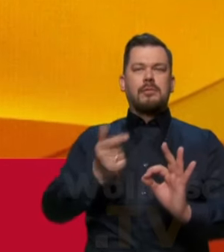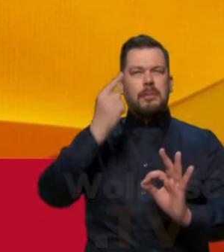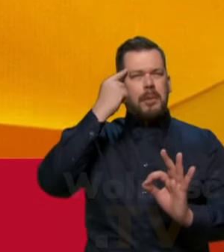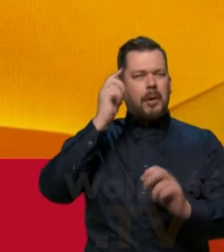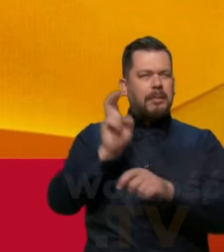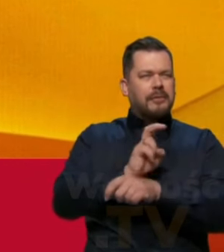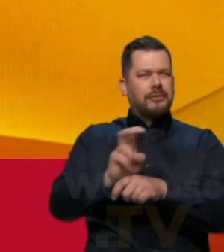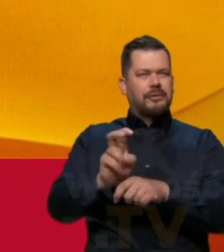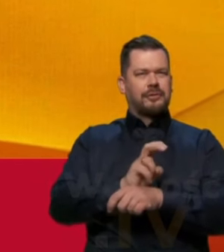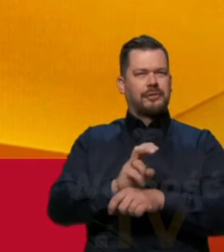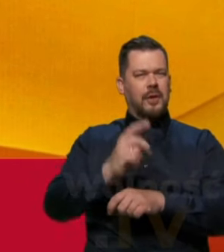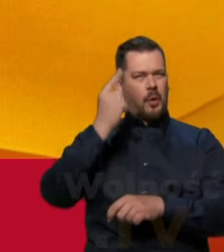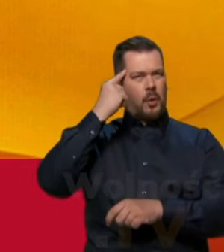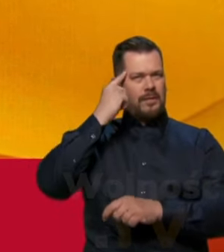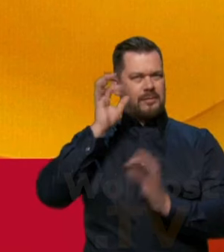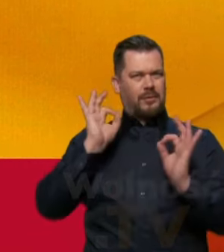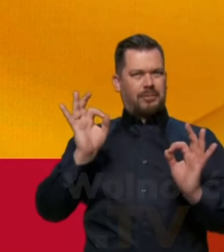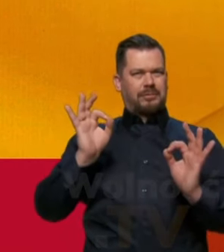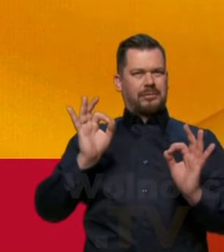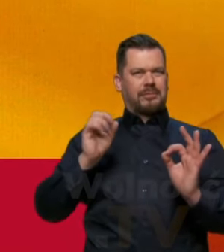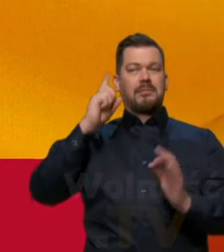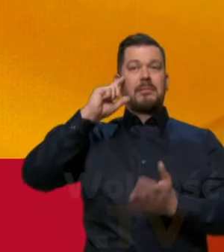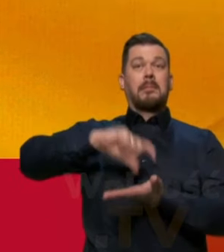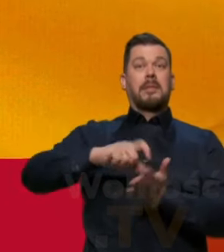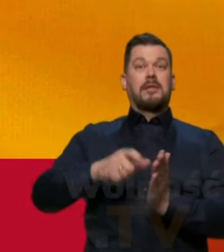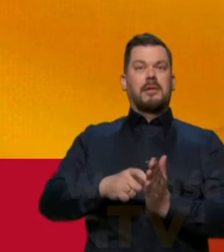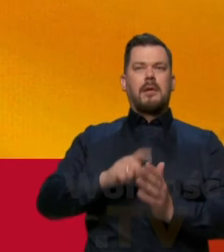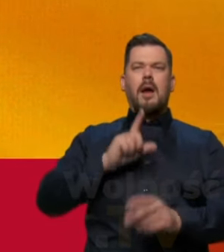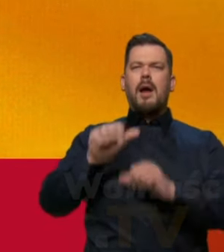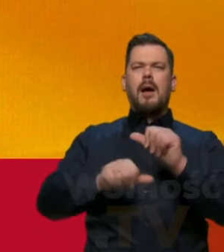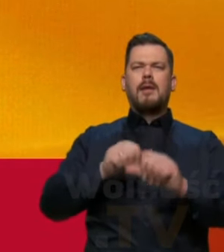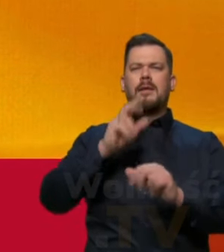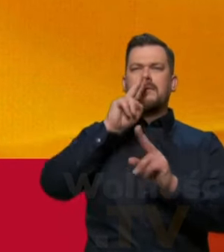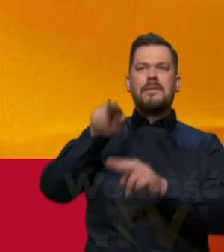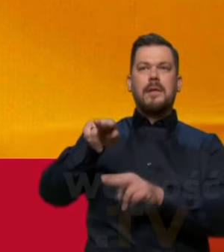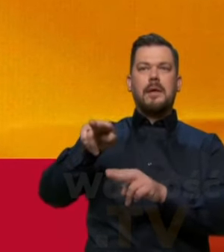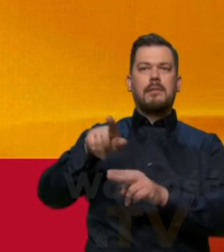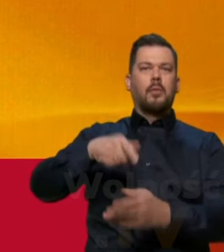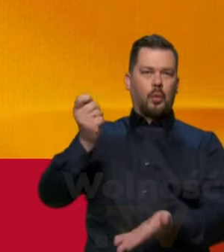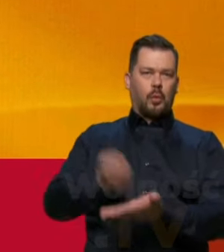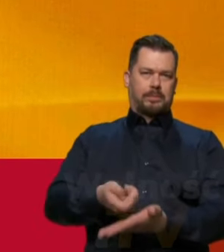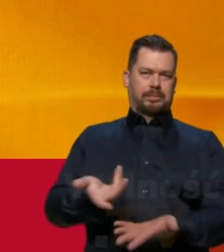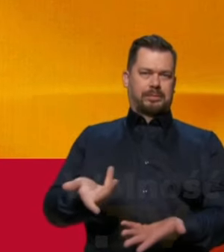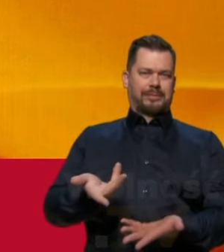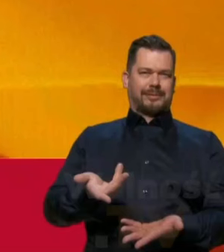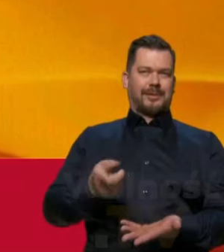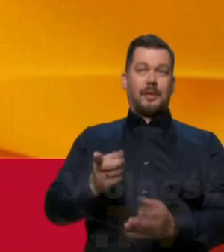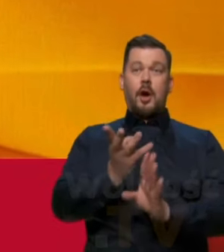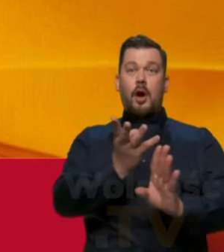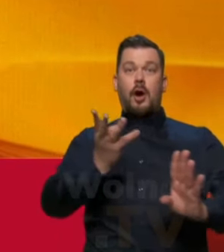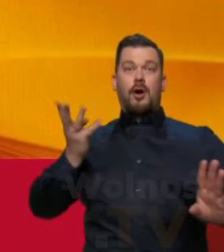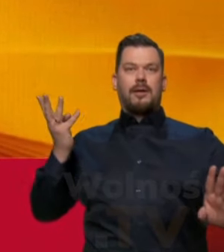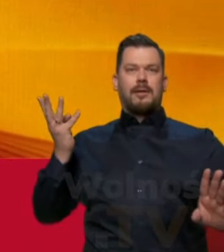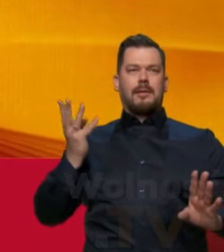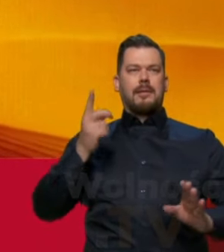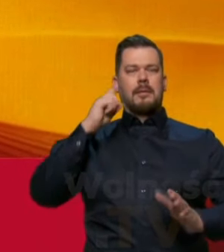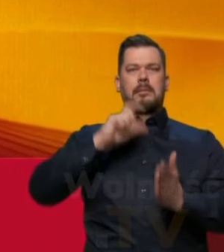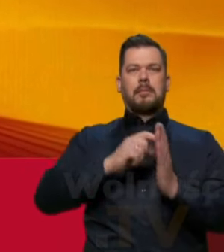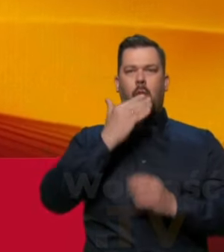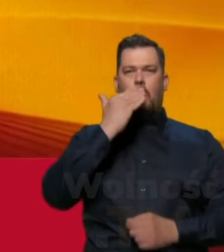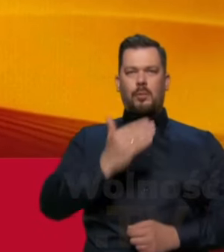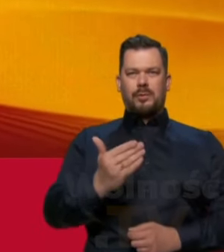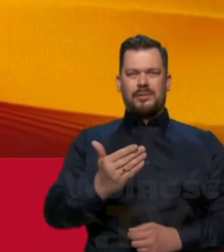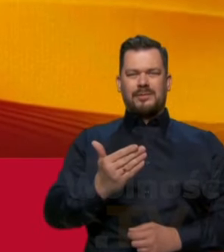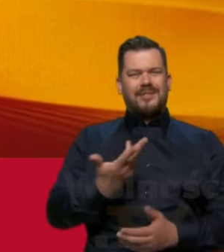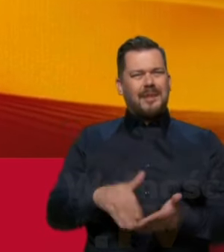głową. Chcę miasta, w którym budowane są mieszkania, a długoletni najemcy mogą je wykupić. Gdzie nie ma kolejek do mieszkań komunalnych.